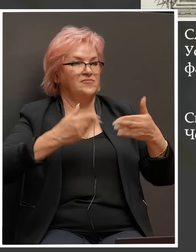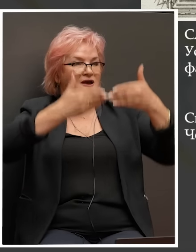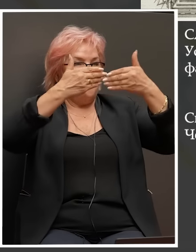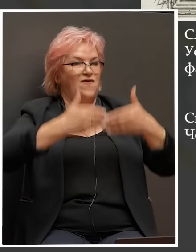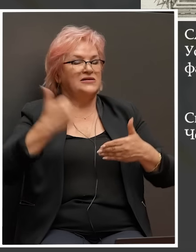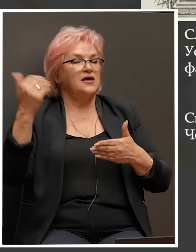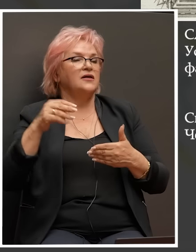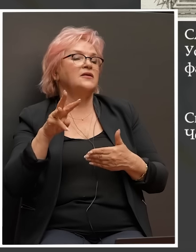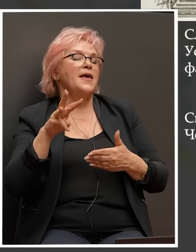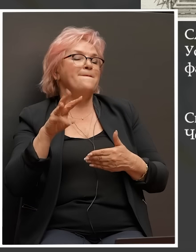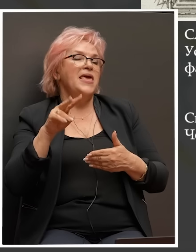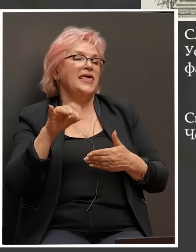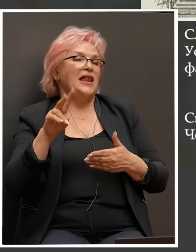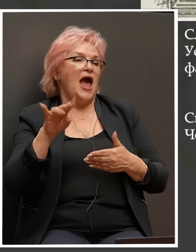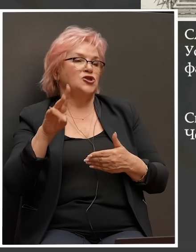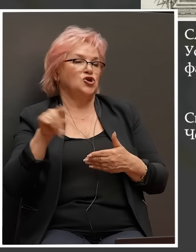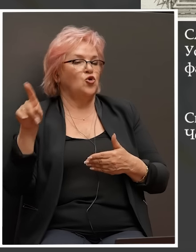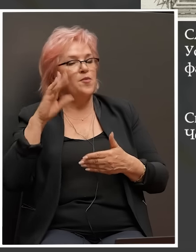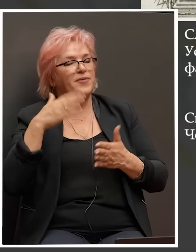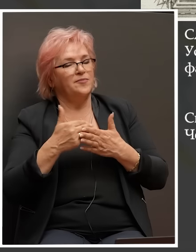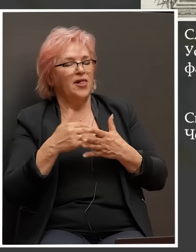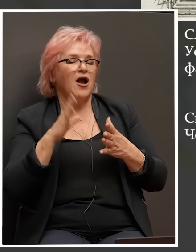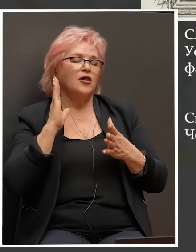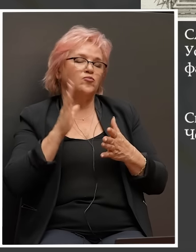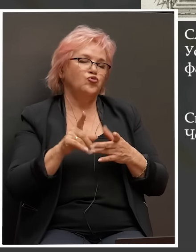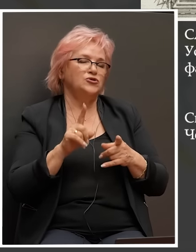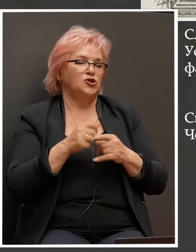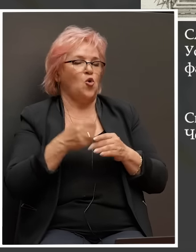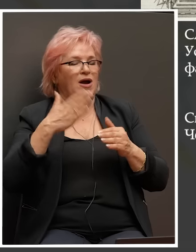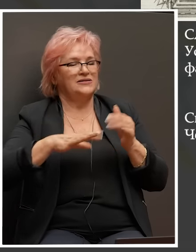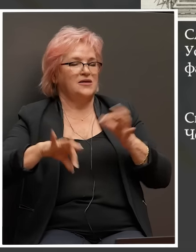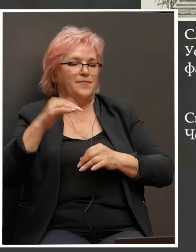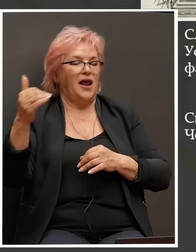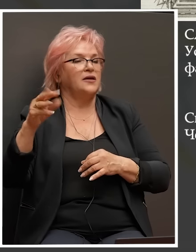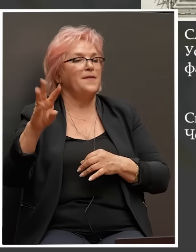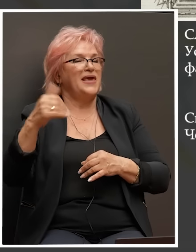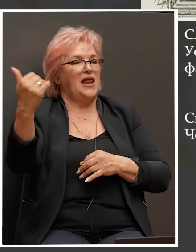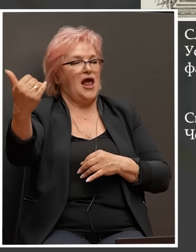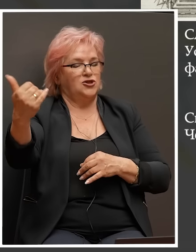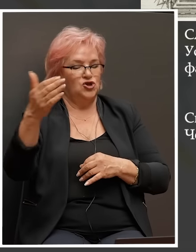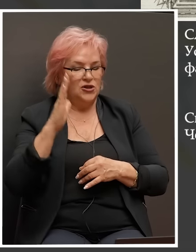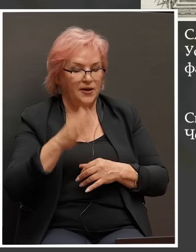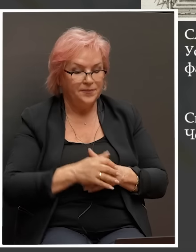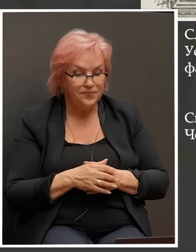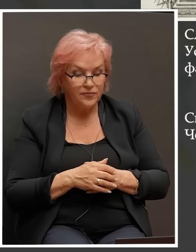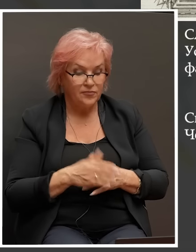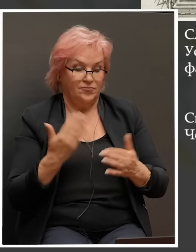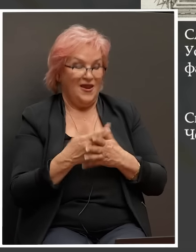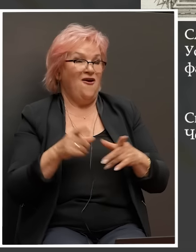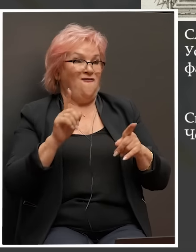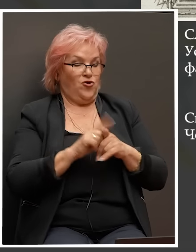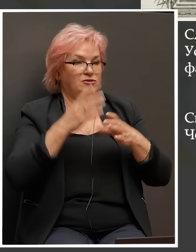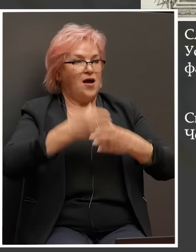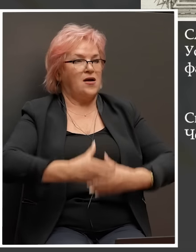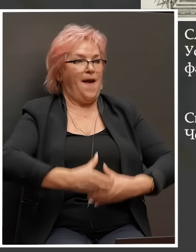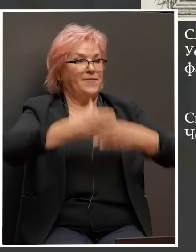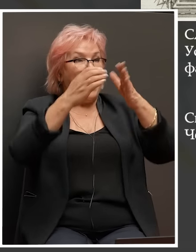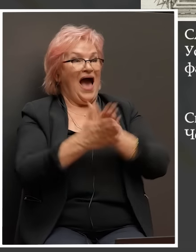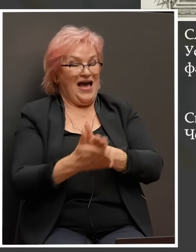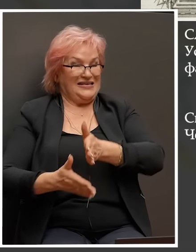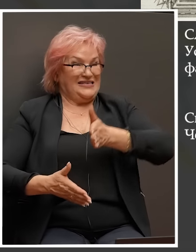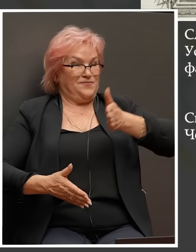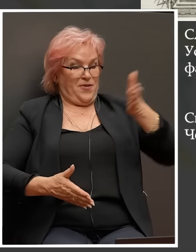проекту Микеланджело Буонаротти, потому что он предполагал, что все-таки будет реализован до конца проект Микеланджело. Значит, вот так стоит обелиск, а с правой